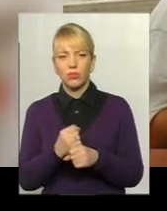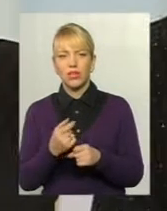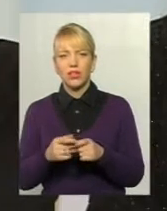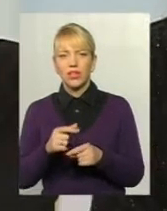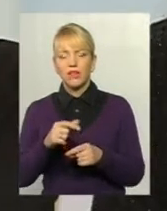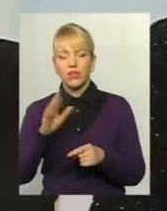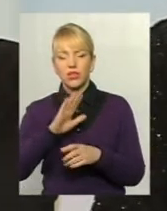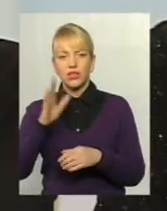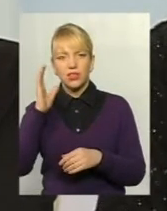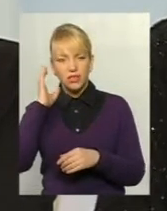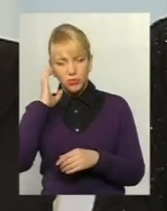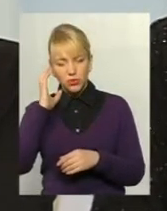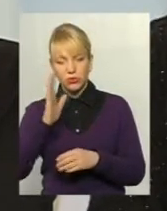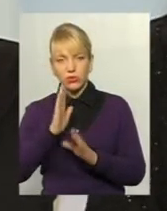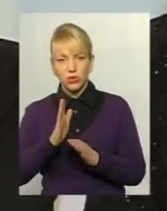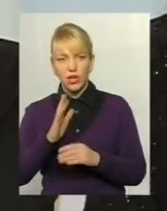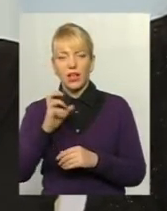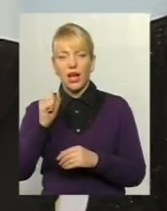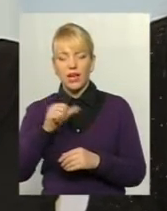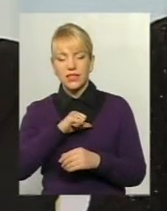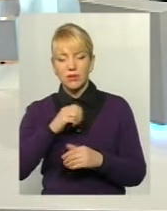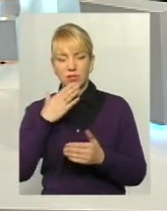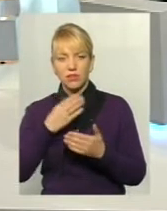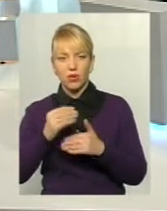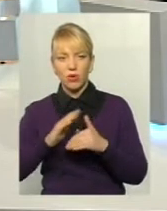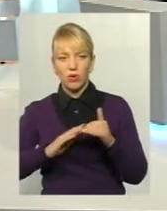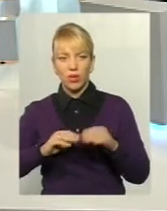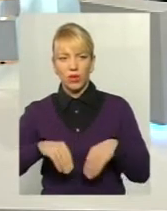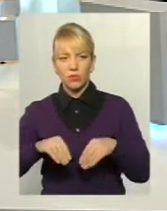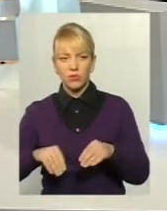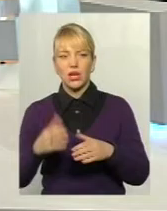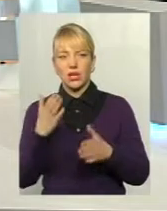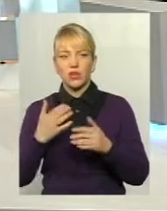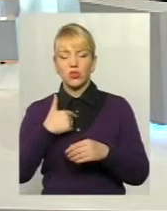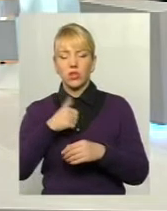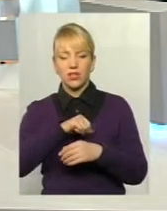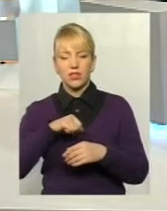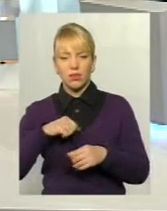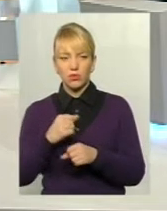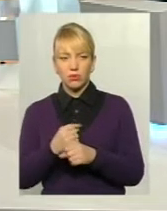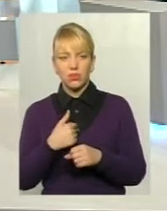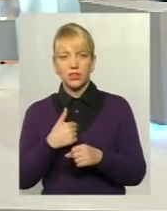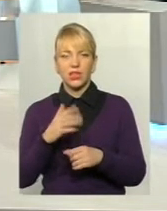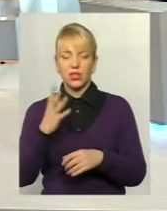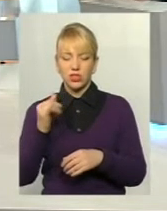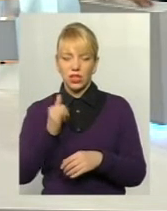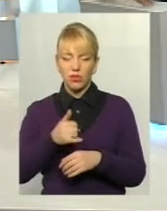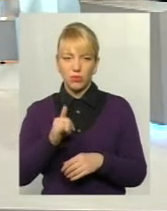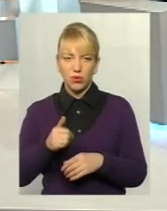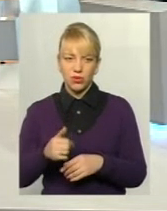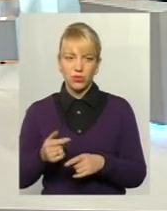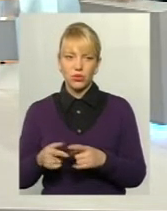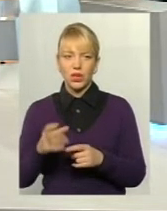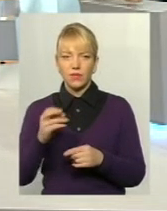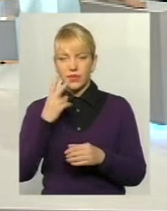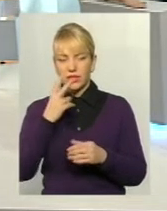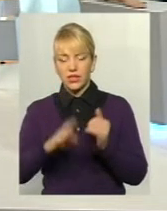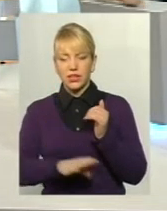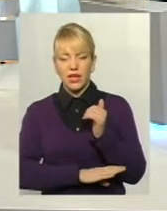самі ручками посадили, побачили, як це робиться. А якщо я зробив сам, так, я ж піду так, його полю, то що є ще